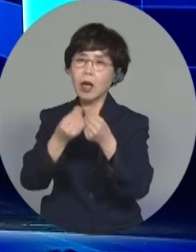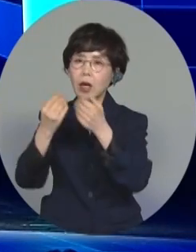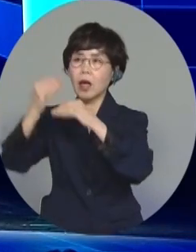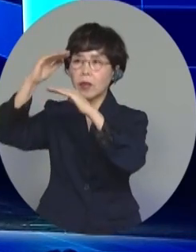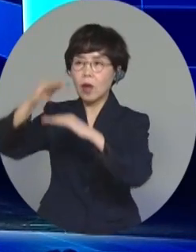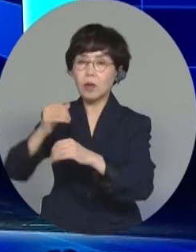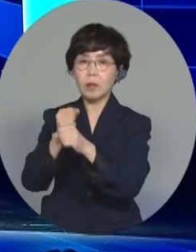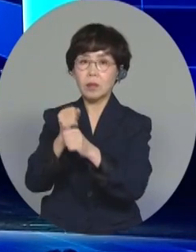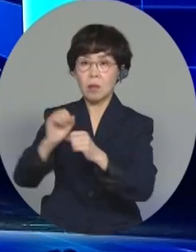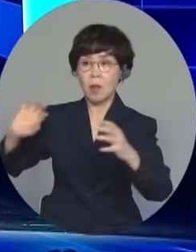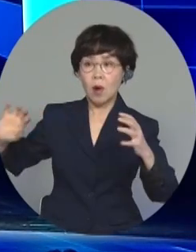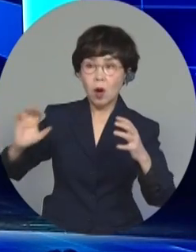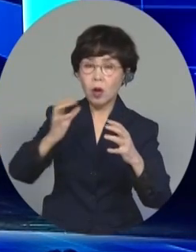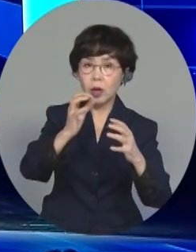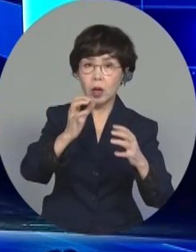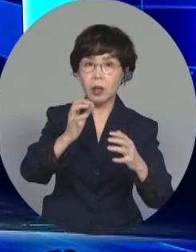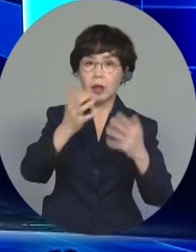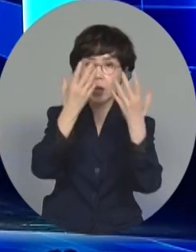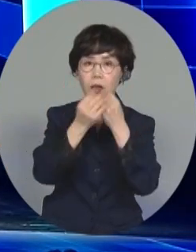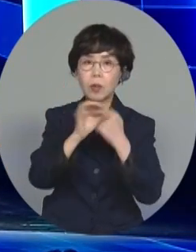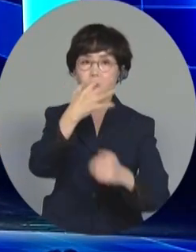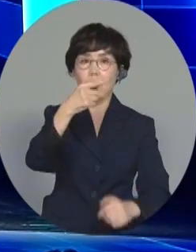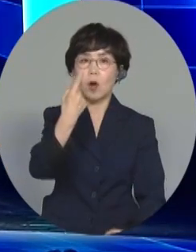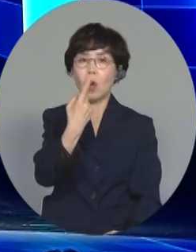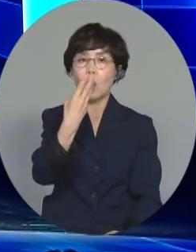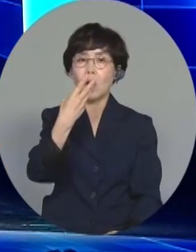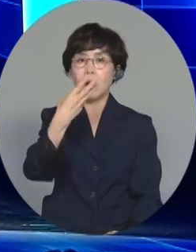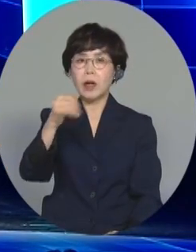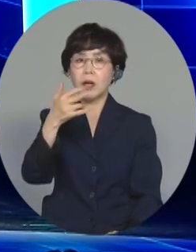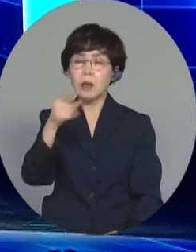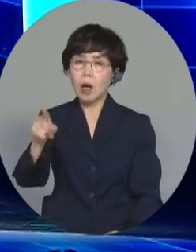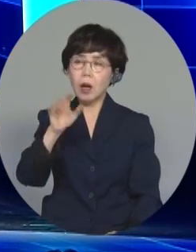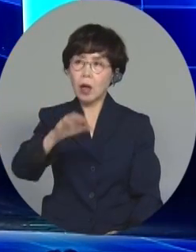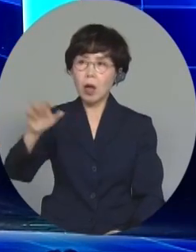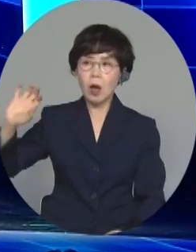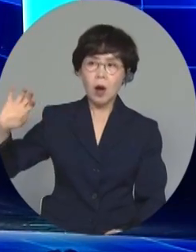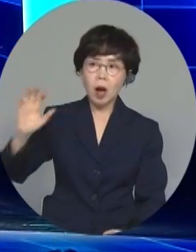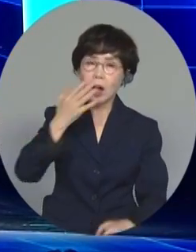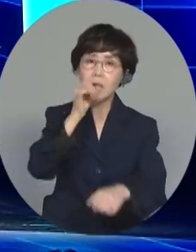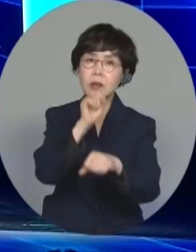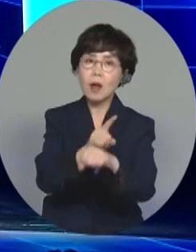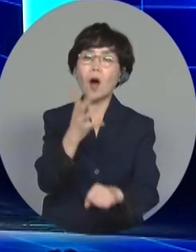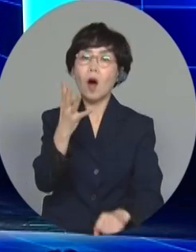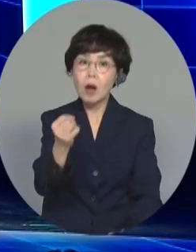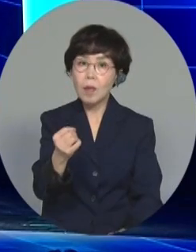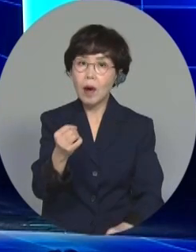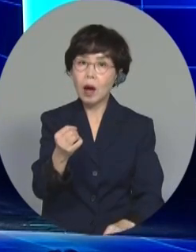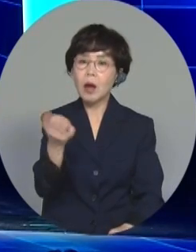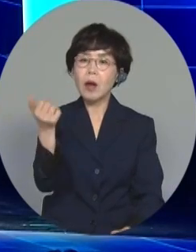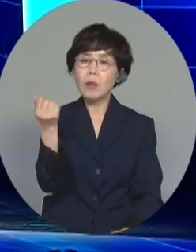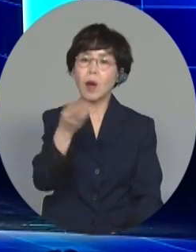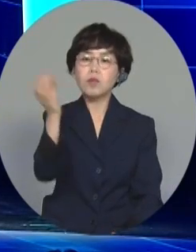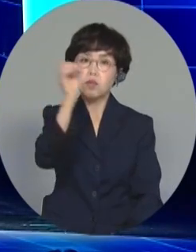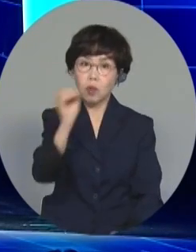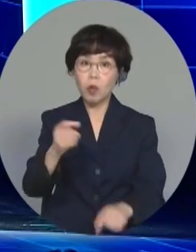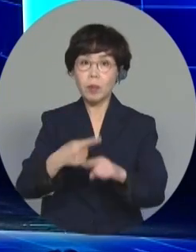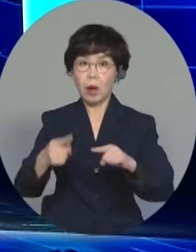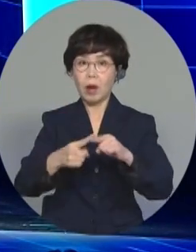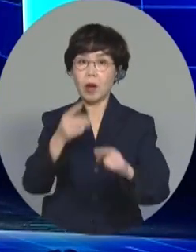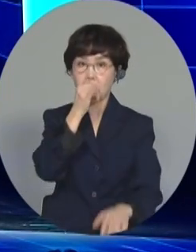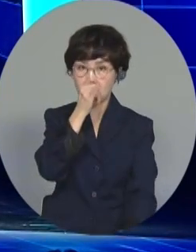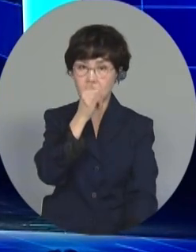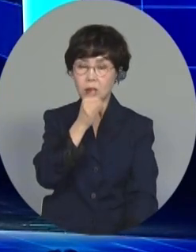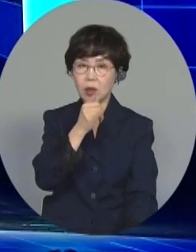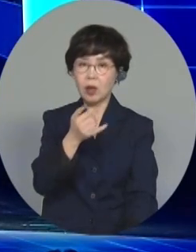이 허리케인이 플로리다 해안의 강타할 확률이 얼마나 되는지 여기서 보시다시피 위험 평가는 할 수 있습니다. 그러면